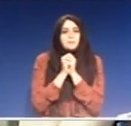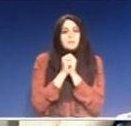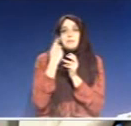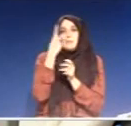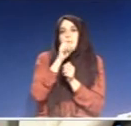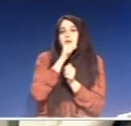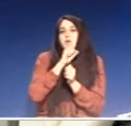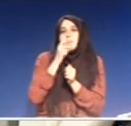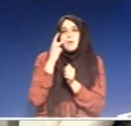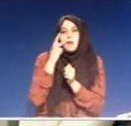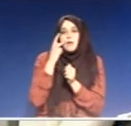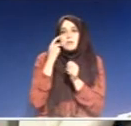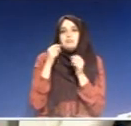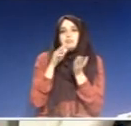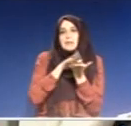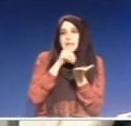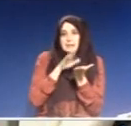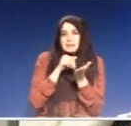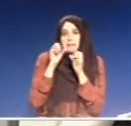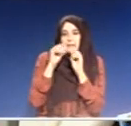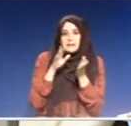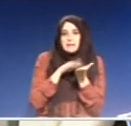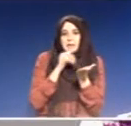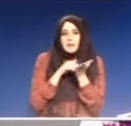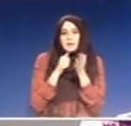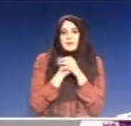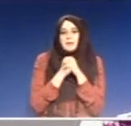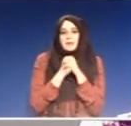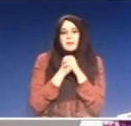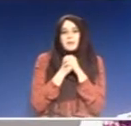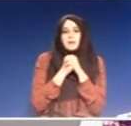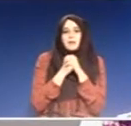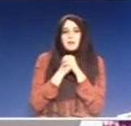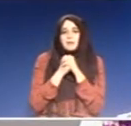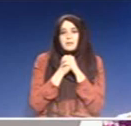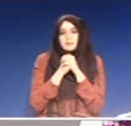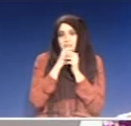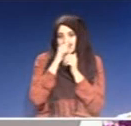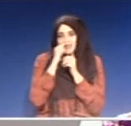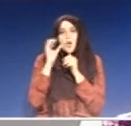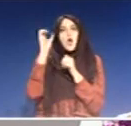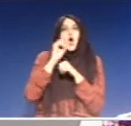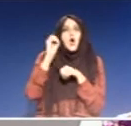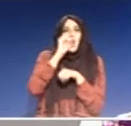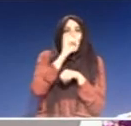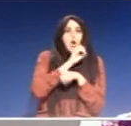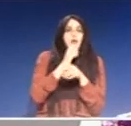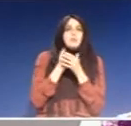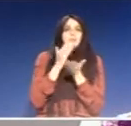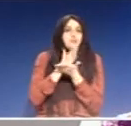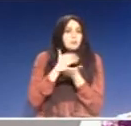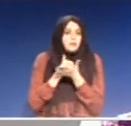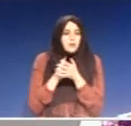جدي جد أشال أشال دونك عمومي وفضينارا لنت